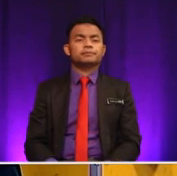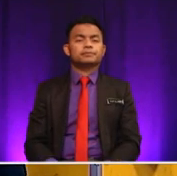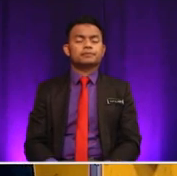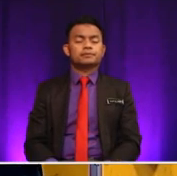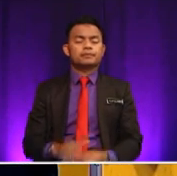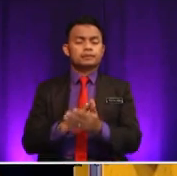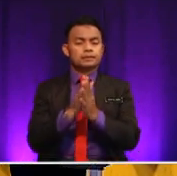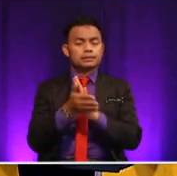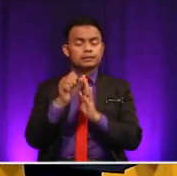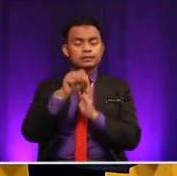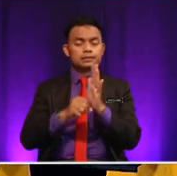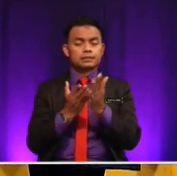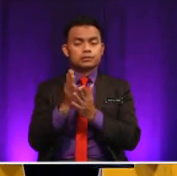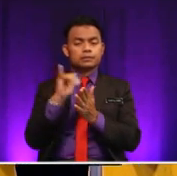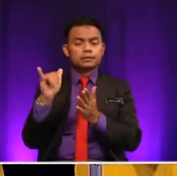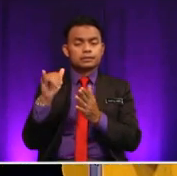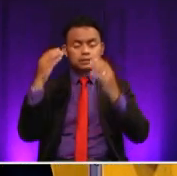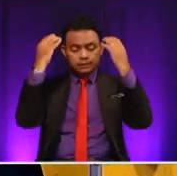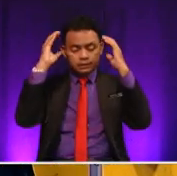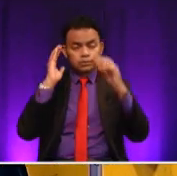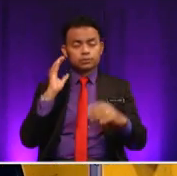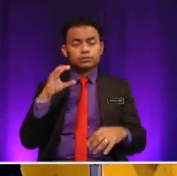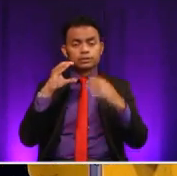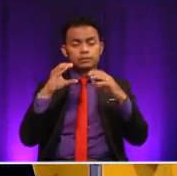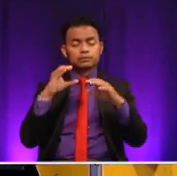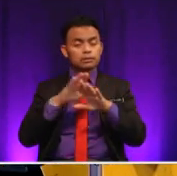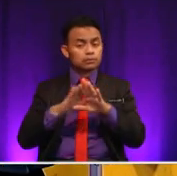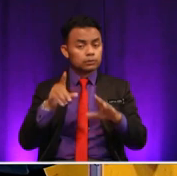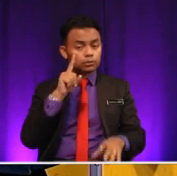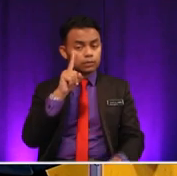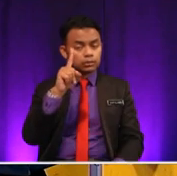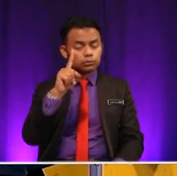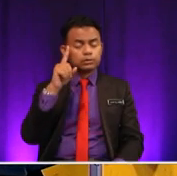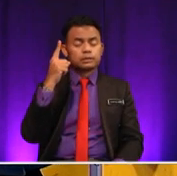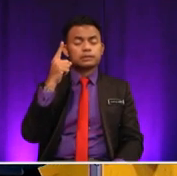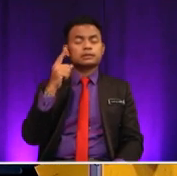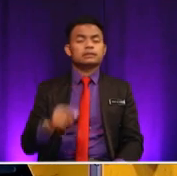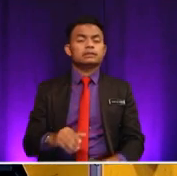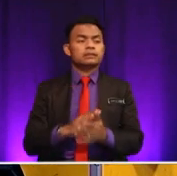seterusnya oke tadi saya ucapkan saja tengok juga